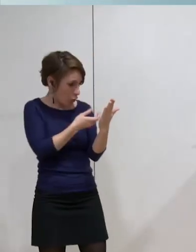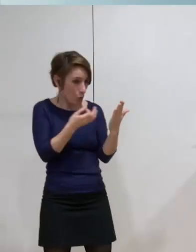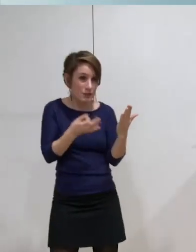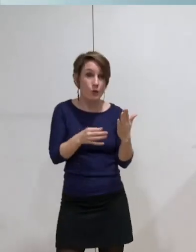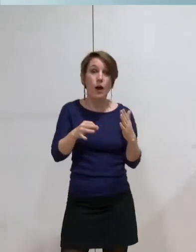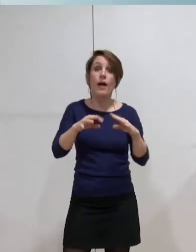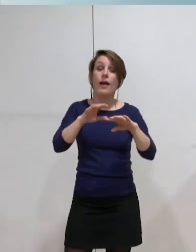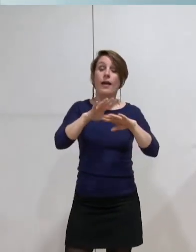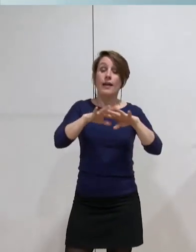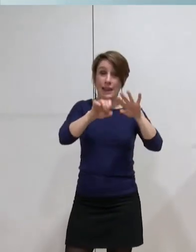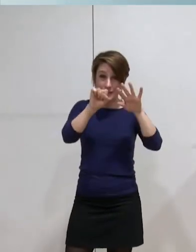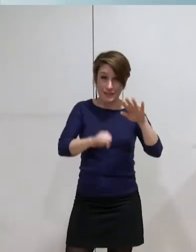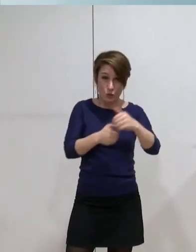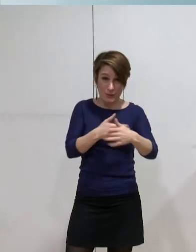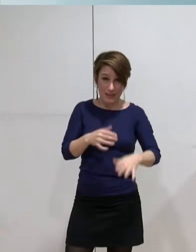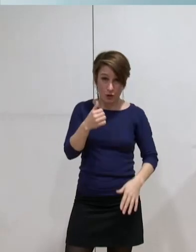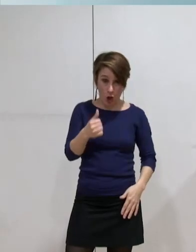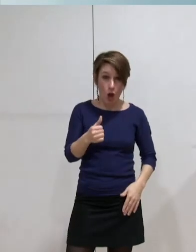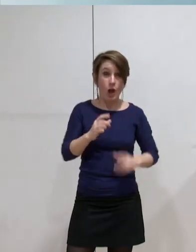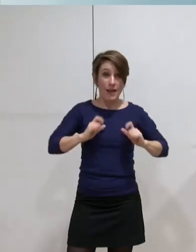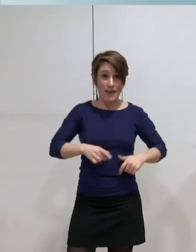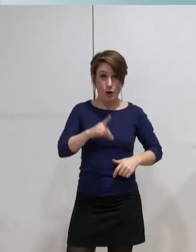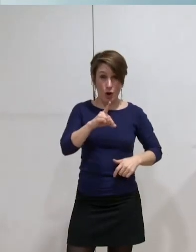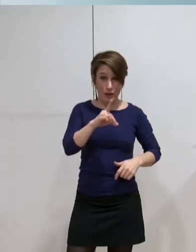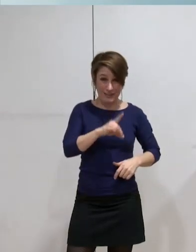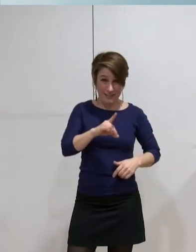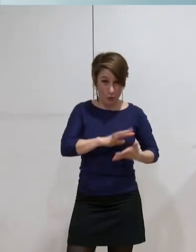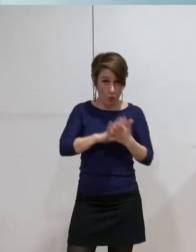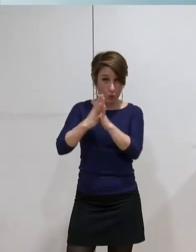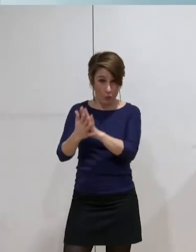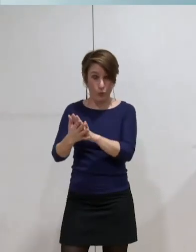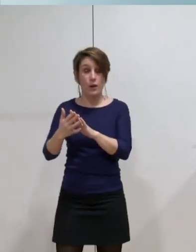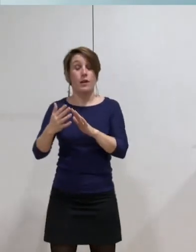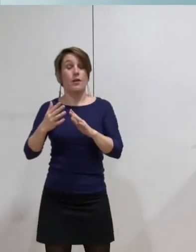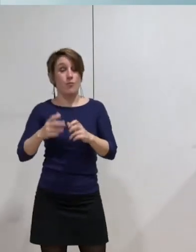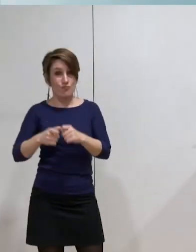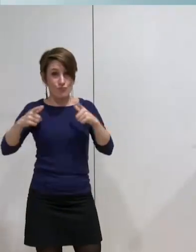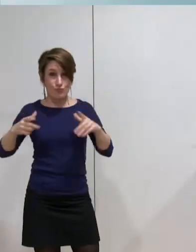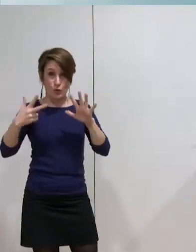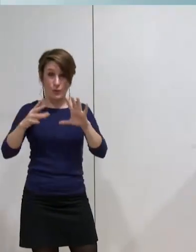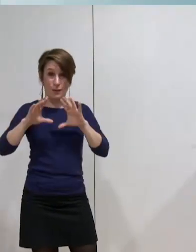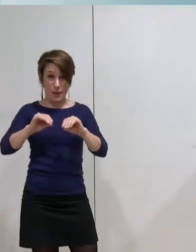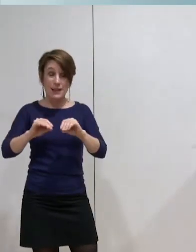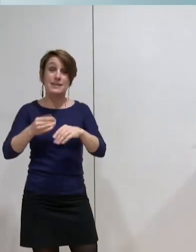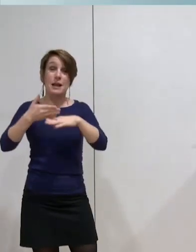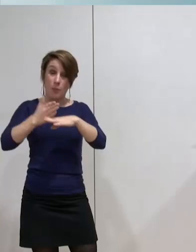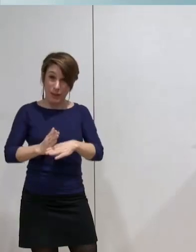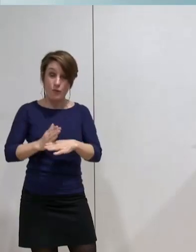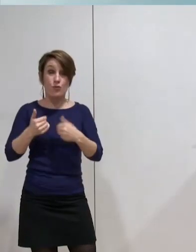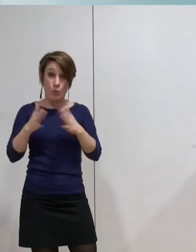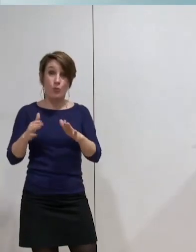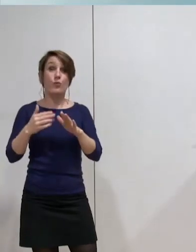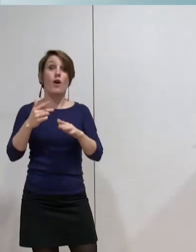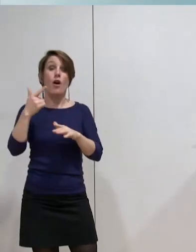sud du secteur 1 la transformation de l'école d'Hydro en un groupe scolaire de 8 classes ouverture prévisionnelle à la rentrée 2020 donc c'est déjà incrit dans la